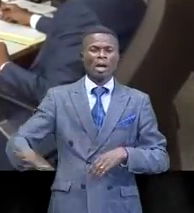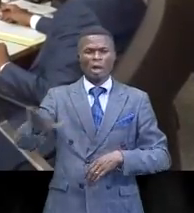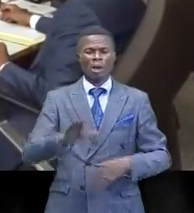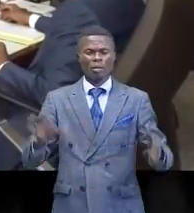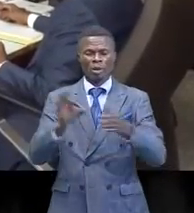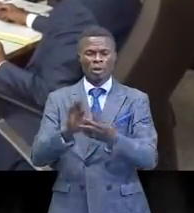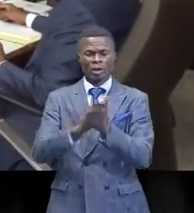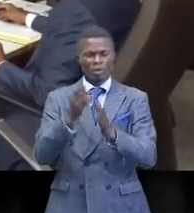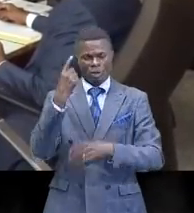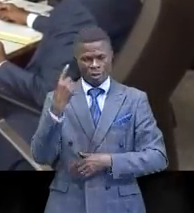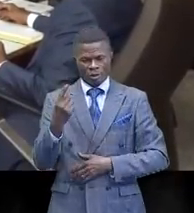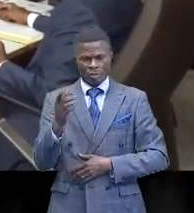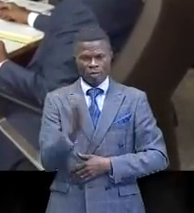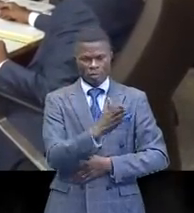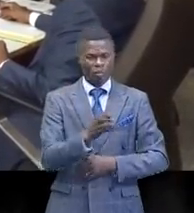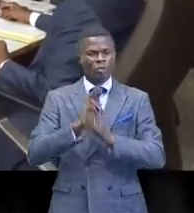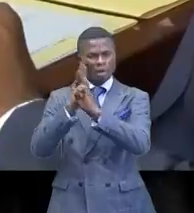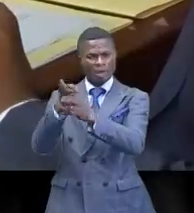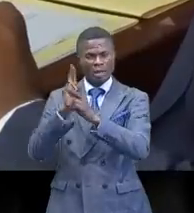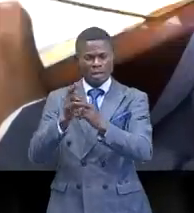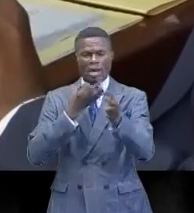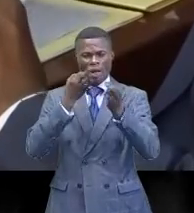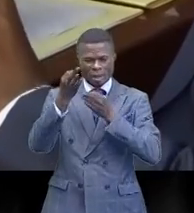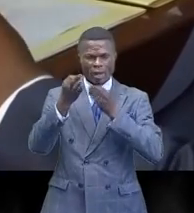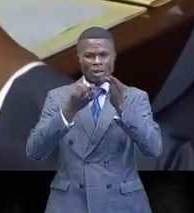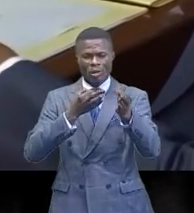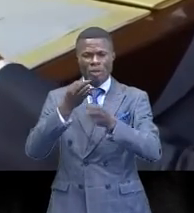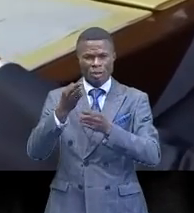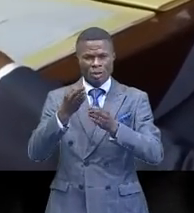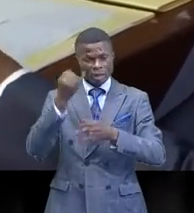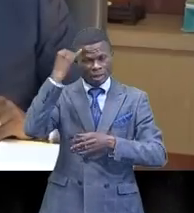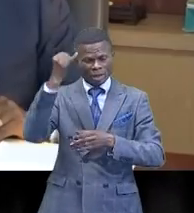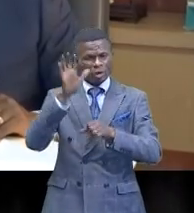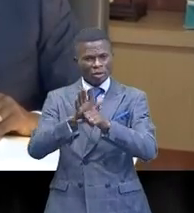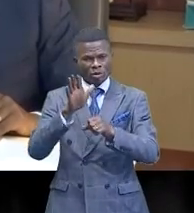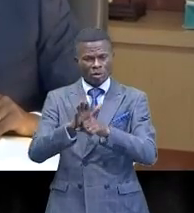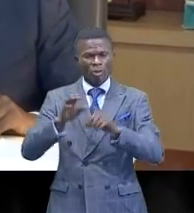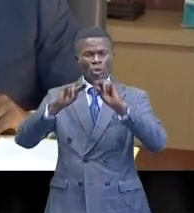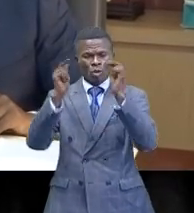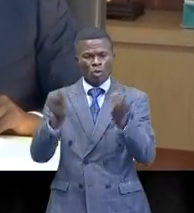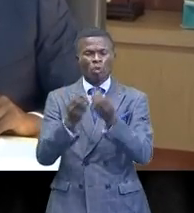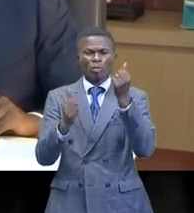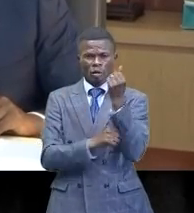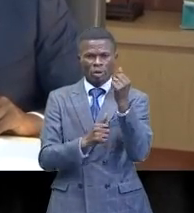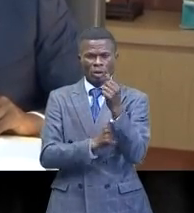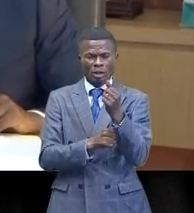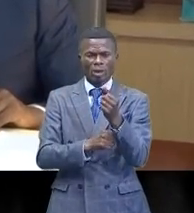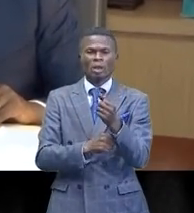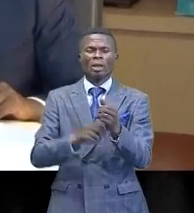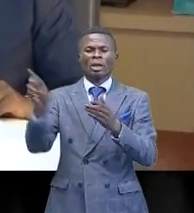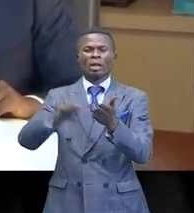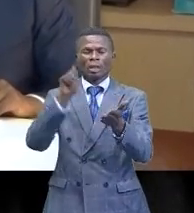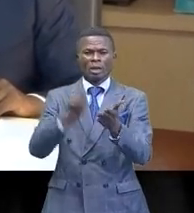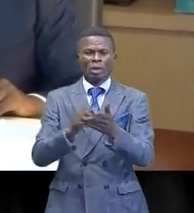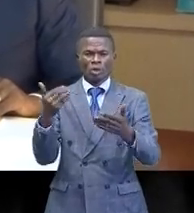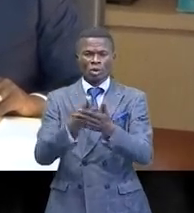d'Amérique. Des réactions et commentaires en sens divers au sein de l'opinion sur la nouvelle